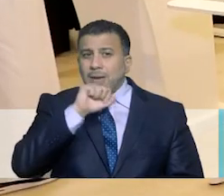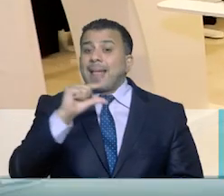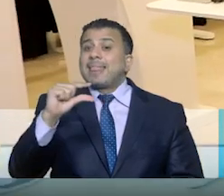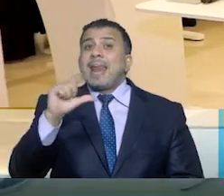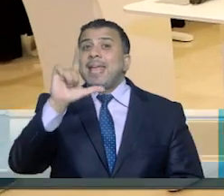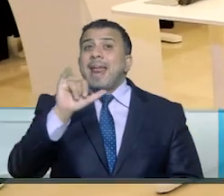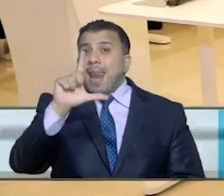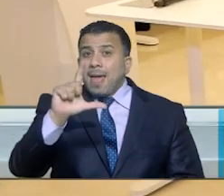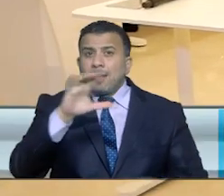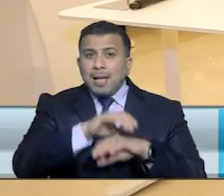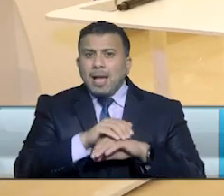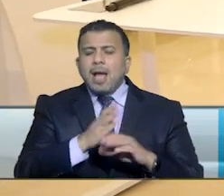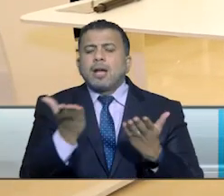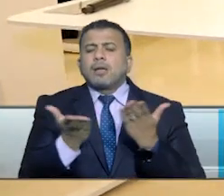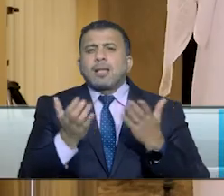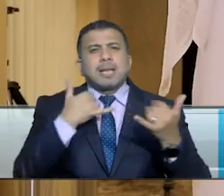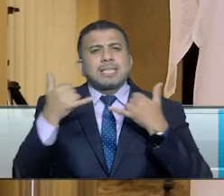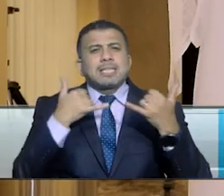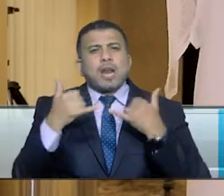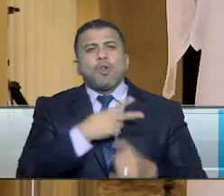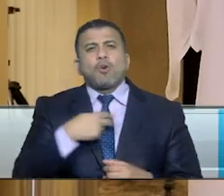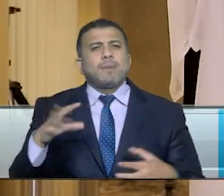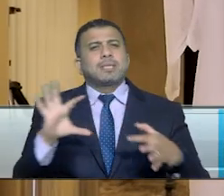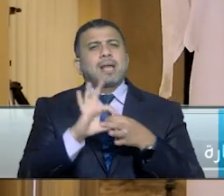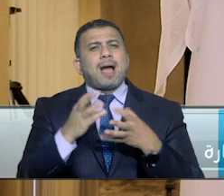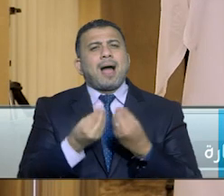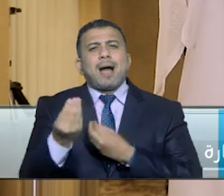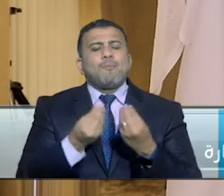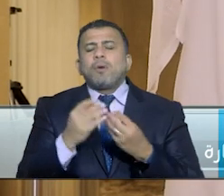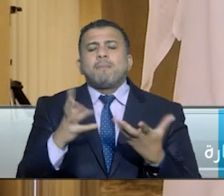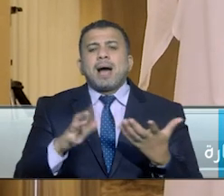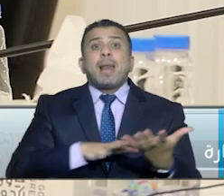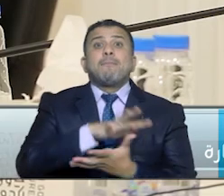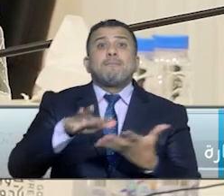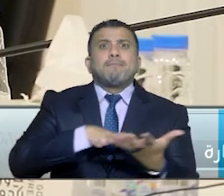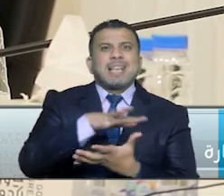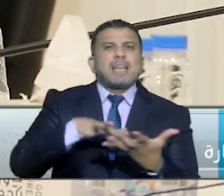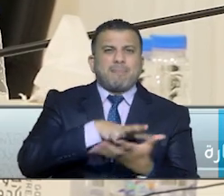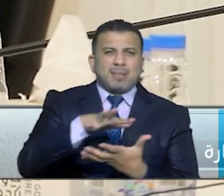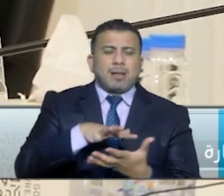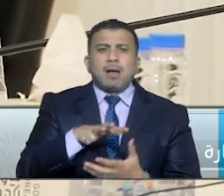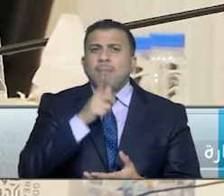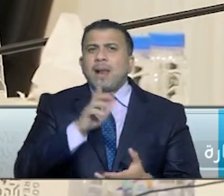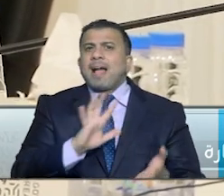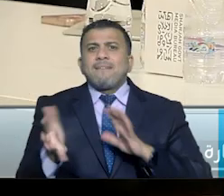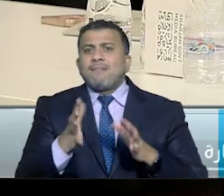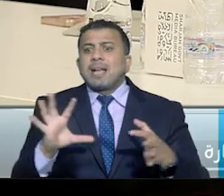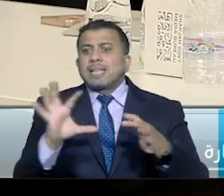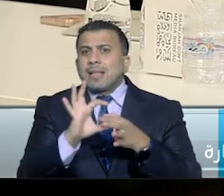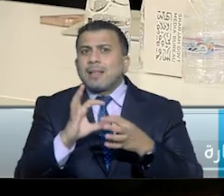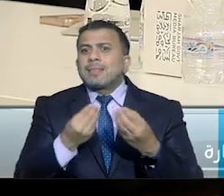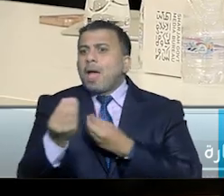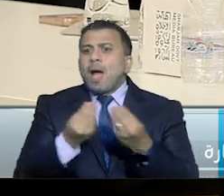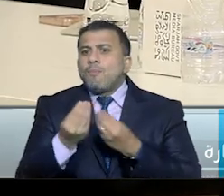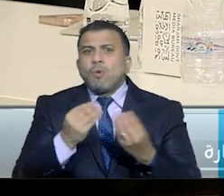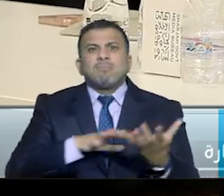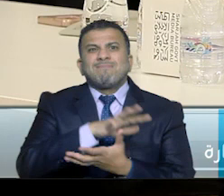الشارقه دليل ادارات الاتصال الحكومي في التعامل مع الازمات الذي يستعرض اليات التعامل مع الازمات